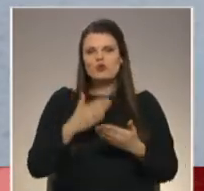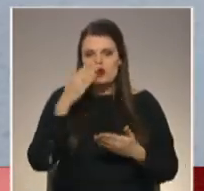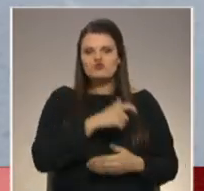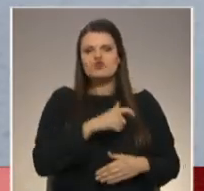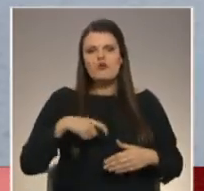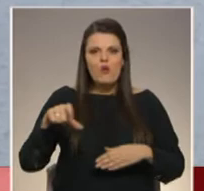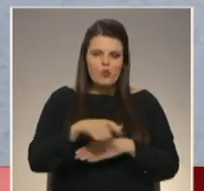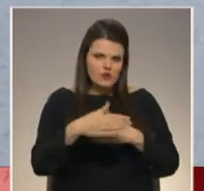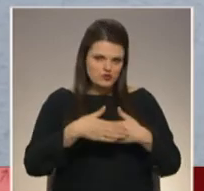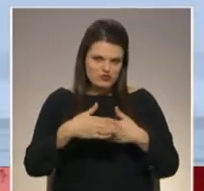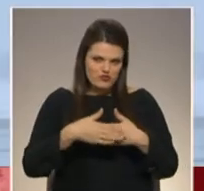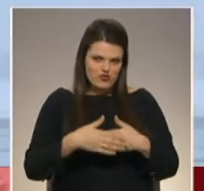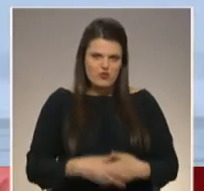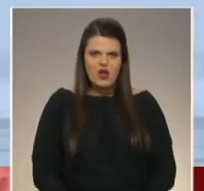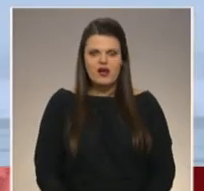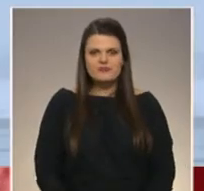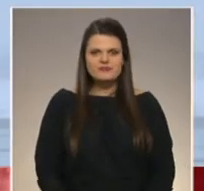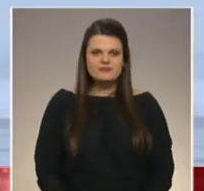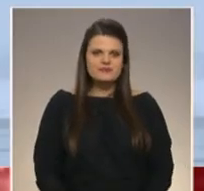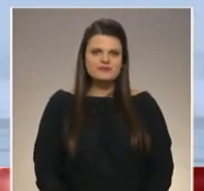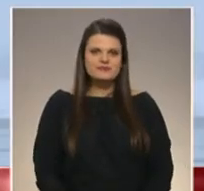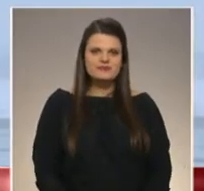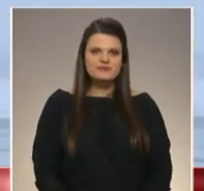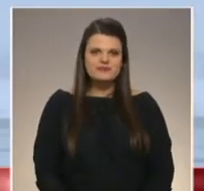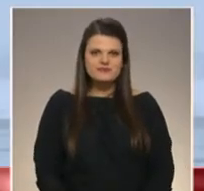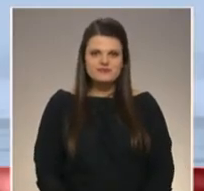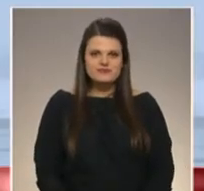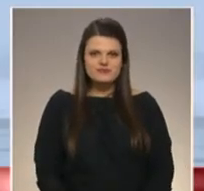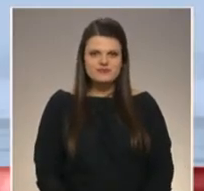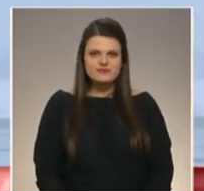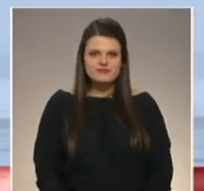citos Latvijas novados. Ausmas Sprukte, Vitālijs Duda, Renoks, Latgales reģionālā televīzija.